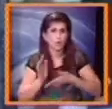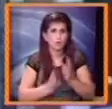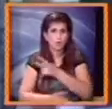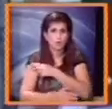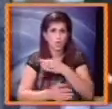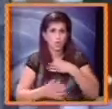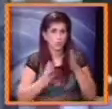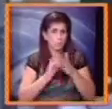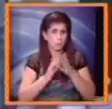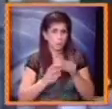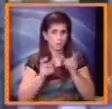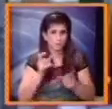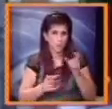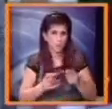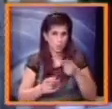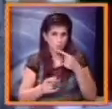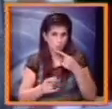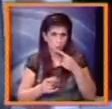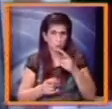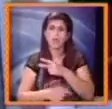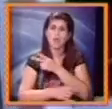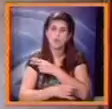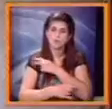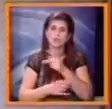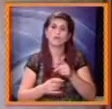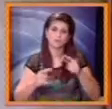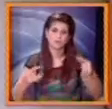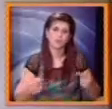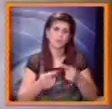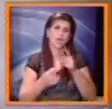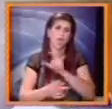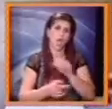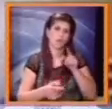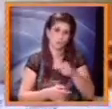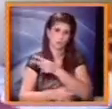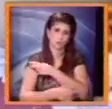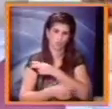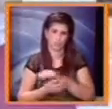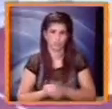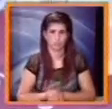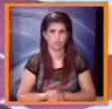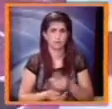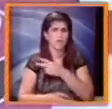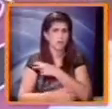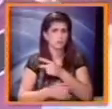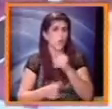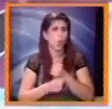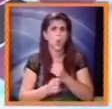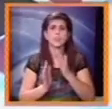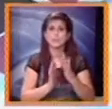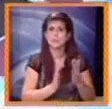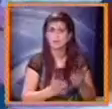אצלי לבית. תושבי הכפר מבחינתם טוענים שהמשטרה עצמה גורמת לכל המאומה ללא סיבה. צריך לעשות פה סדר. המשטרה לא יכולה לעשות